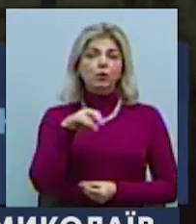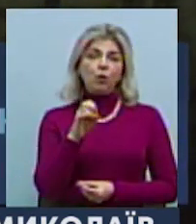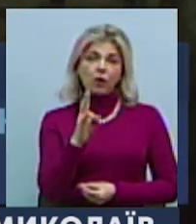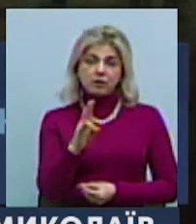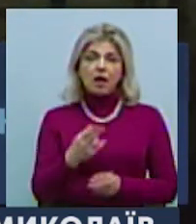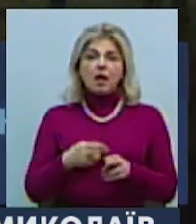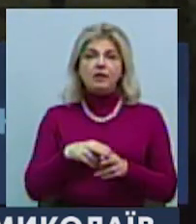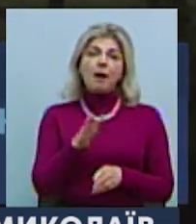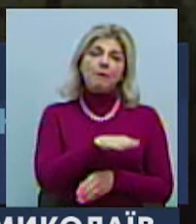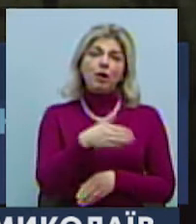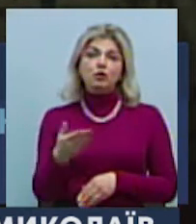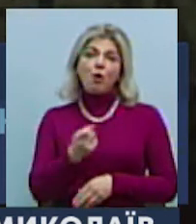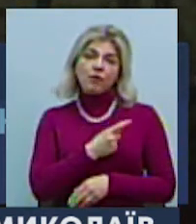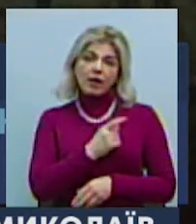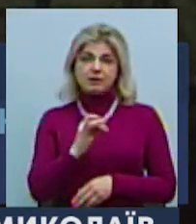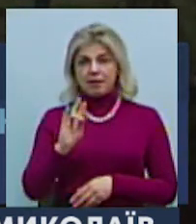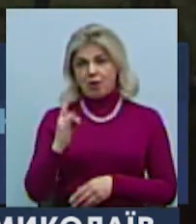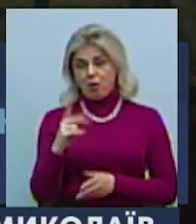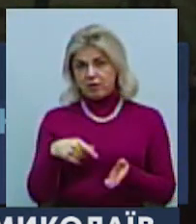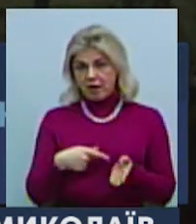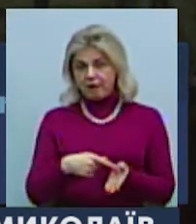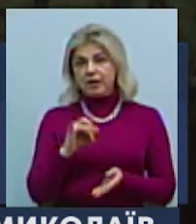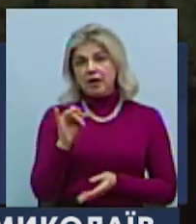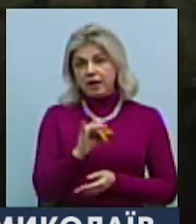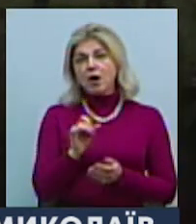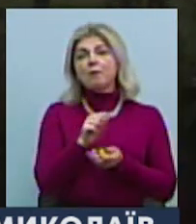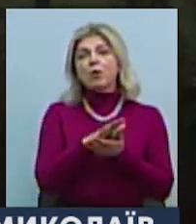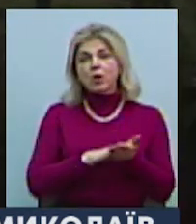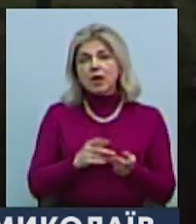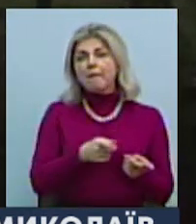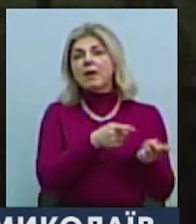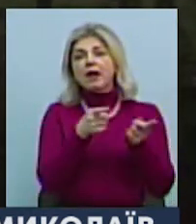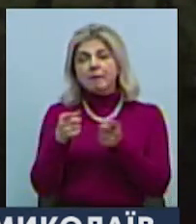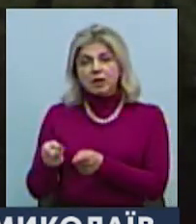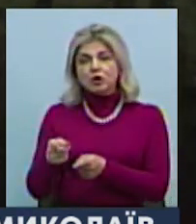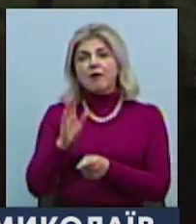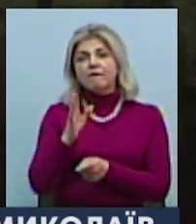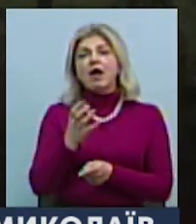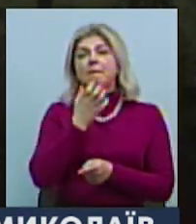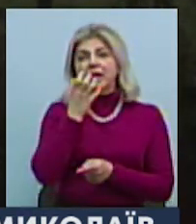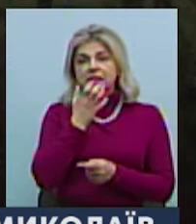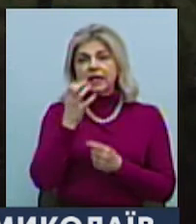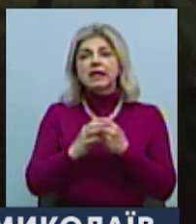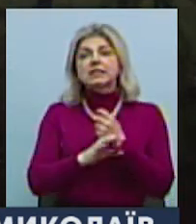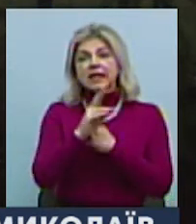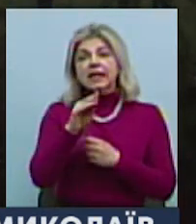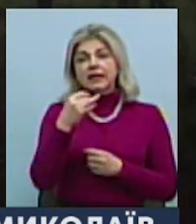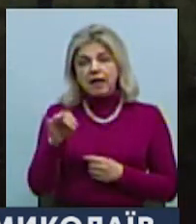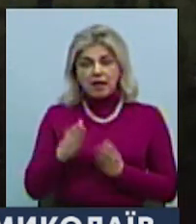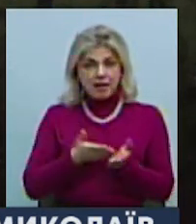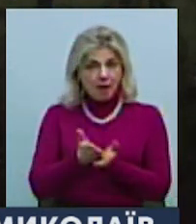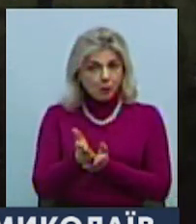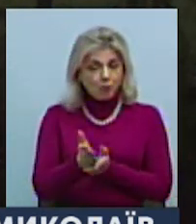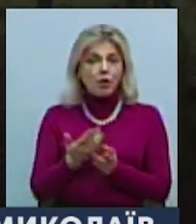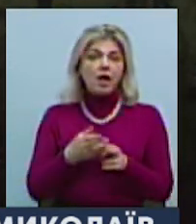знаходиться між Одесою та Миколаєвом. І він продовжує переміщуватися у північно-східному напрямку.